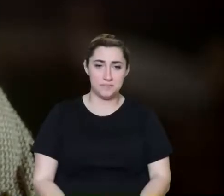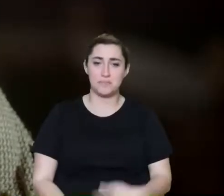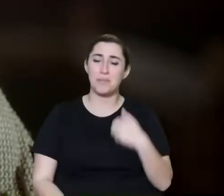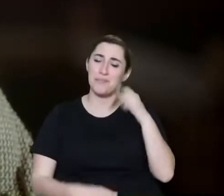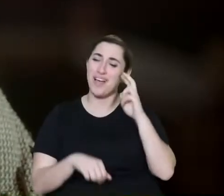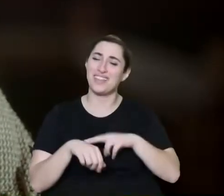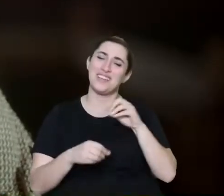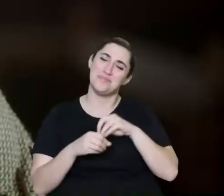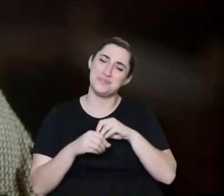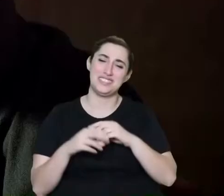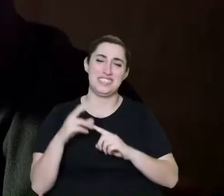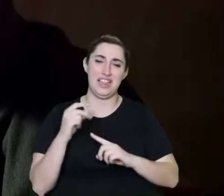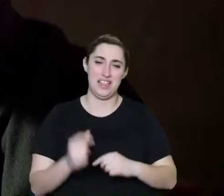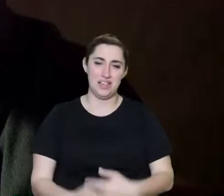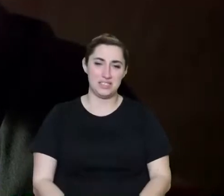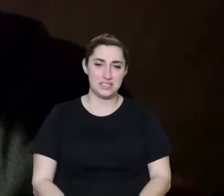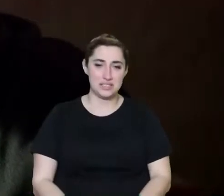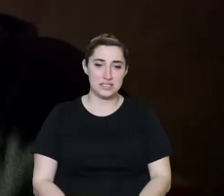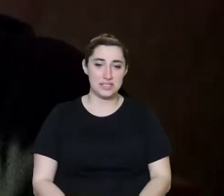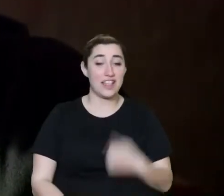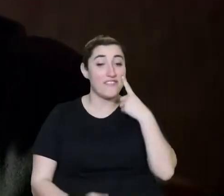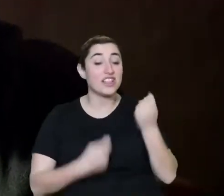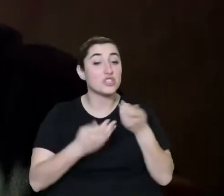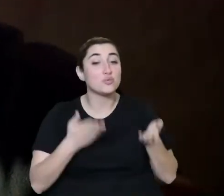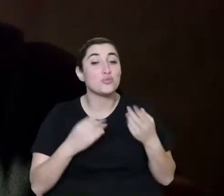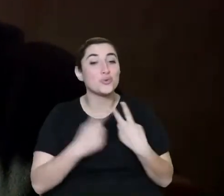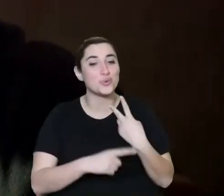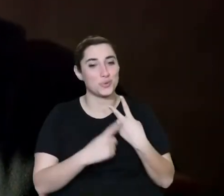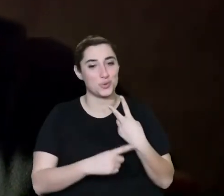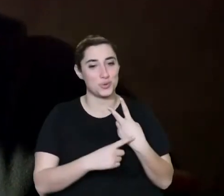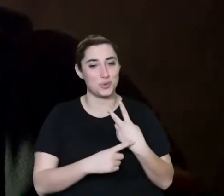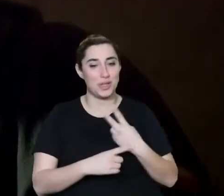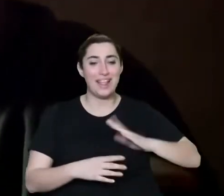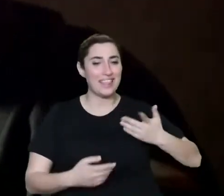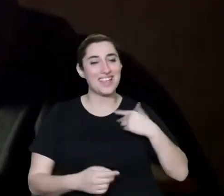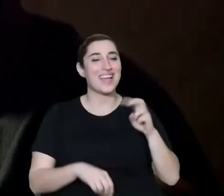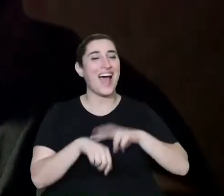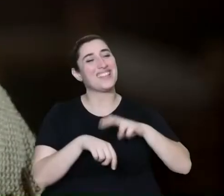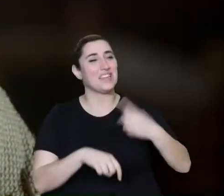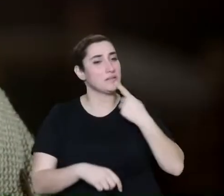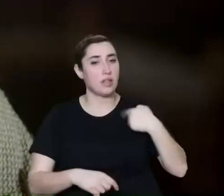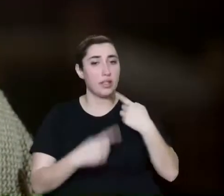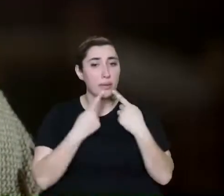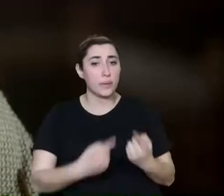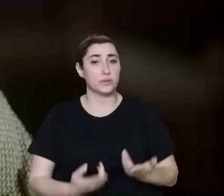Benim hatırım için İlyas. Devlet işidir bu Yunus. Nasıl hatır koyarsın bana?